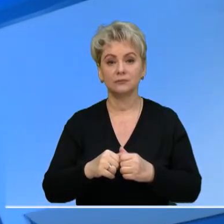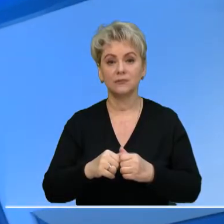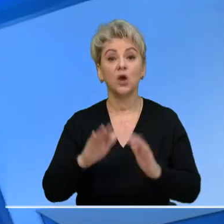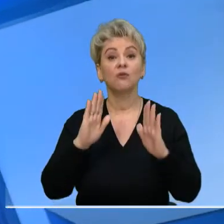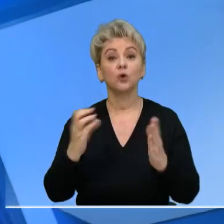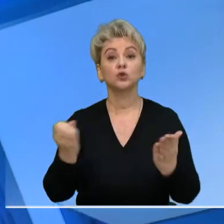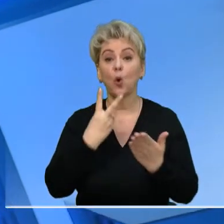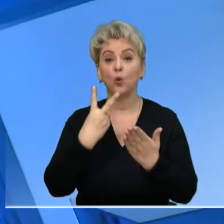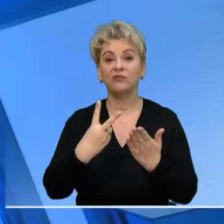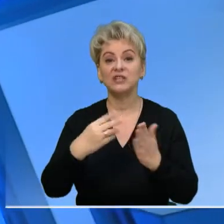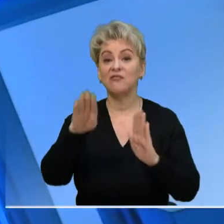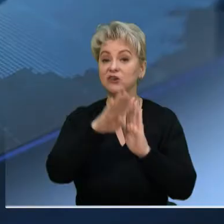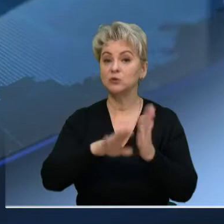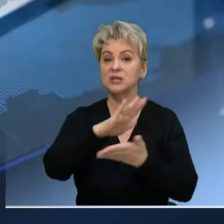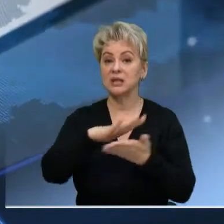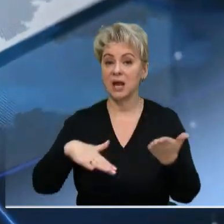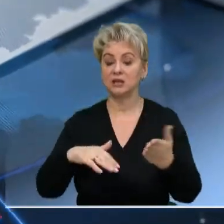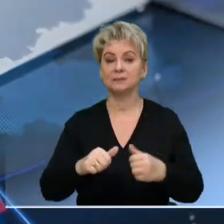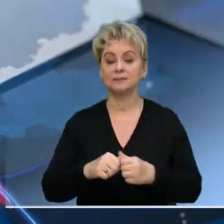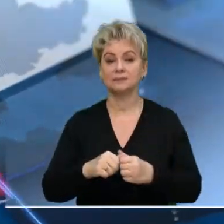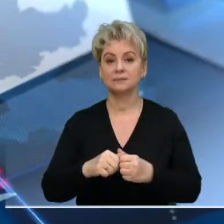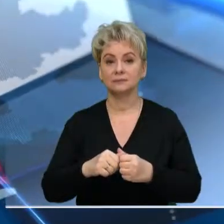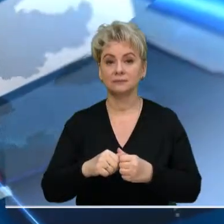И вот что вы увидите в выпуске далее.